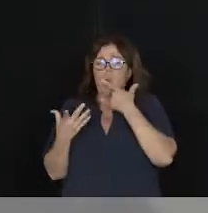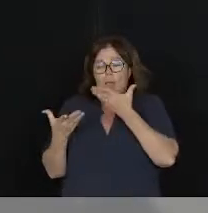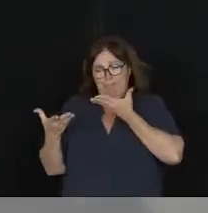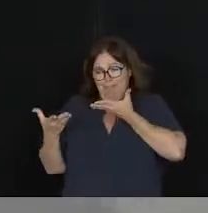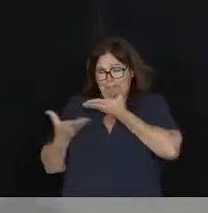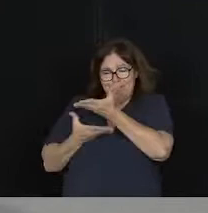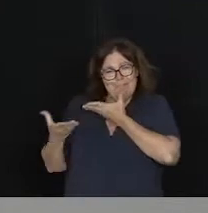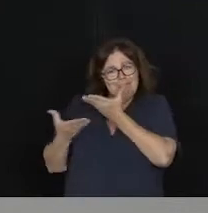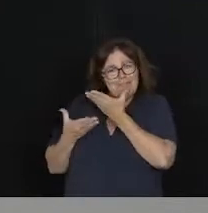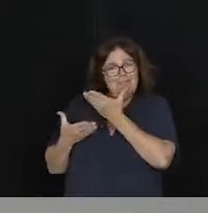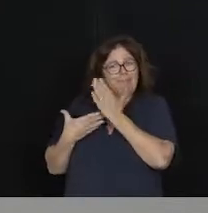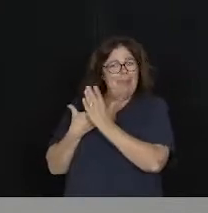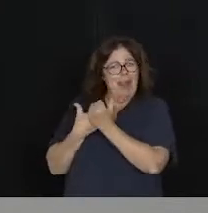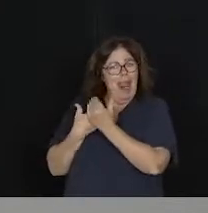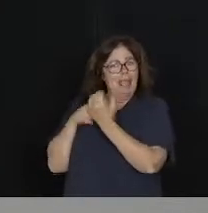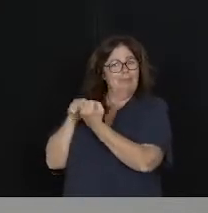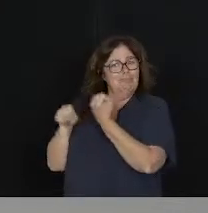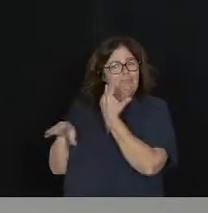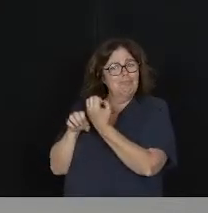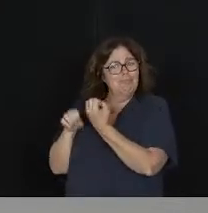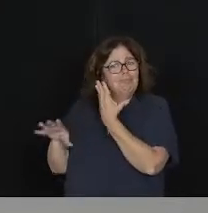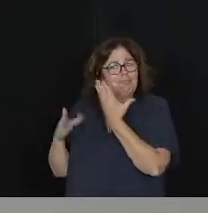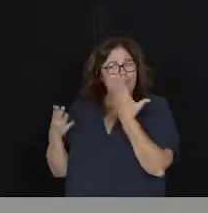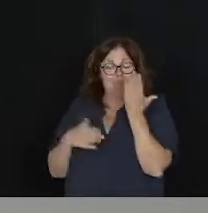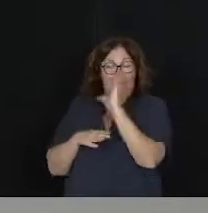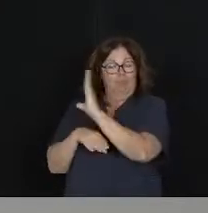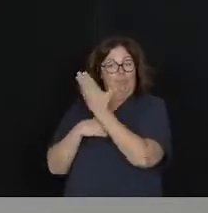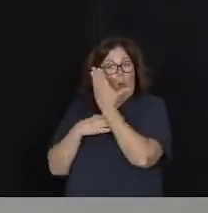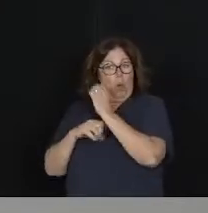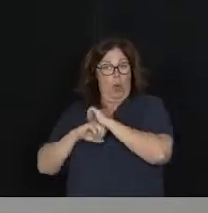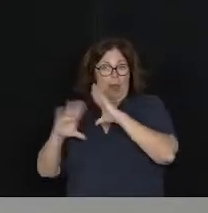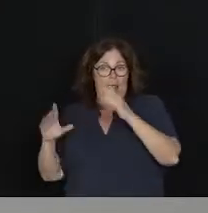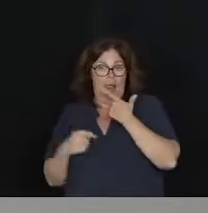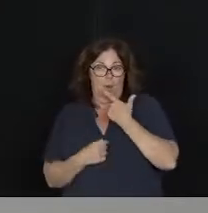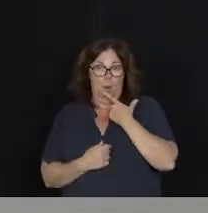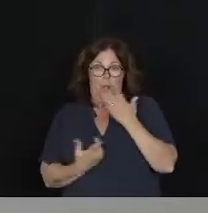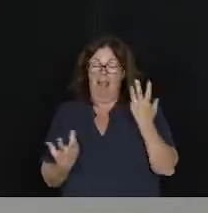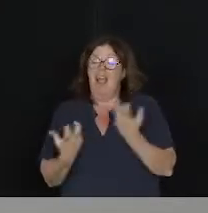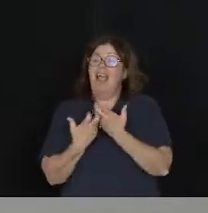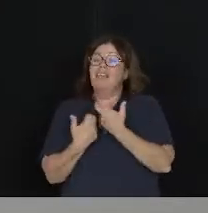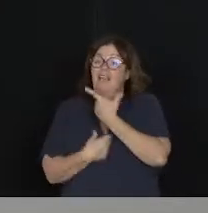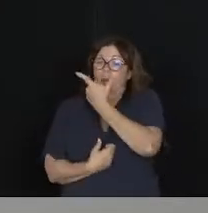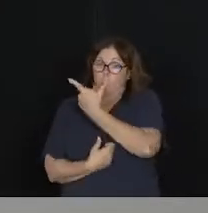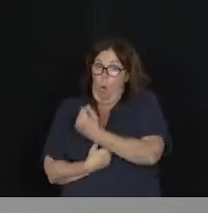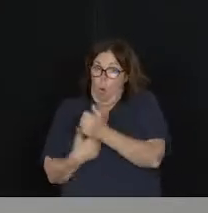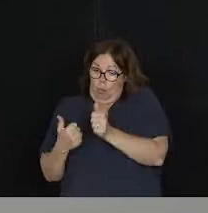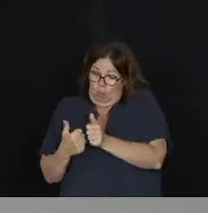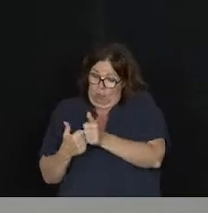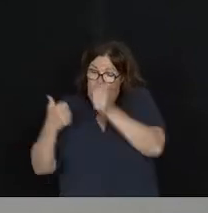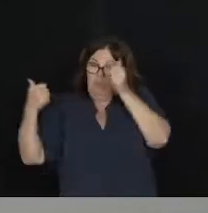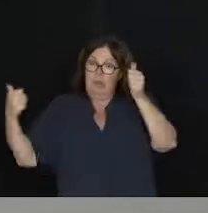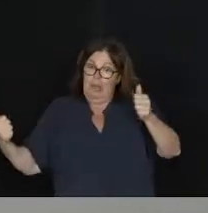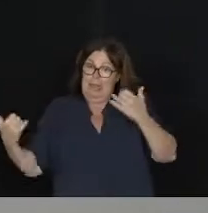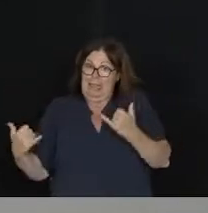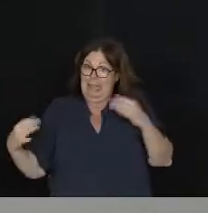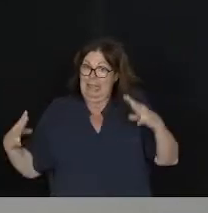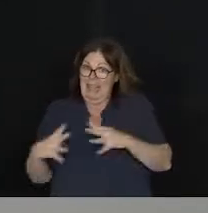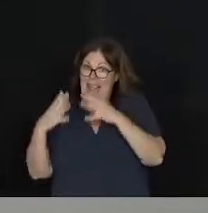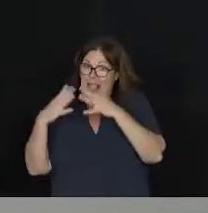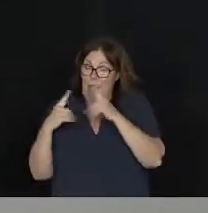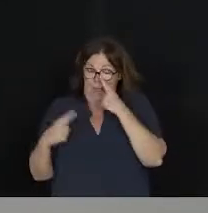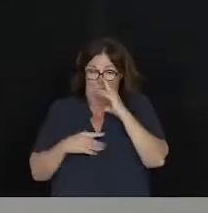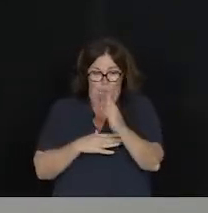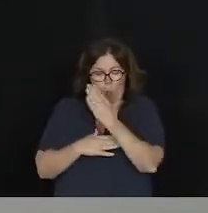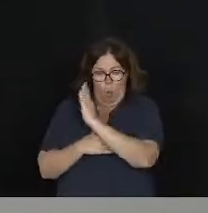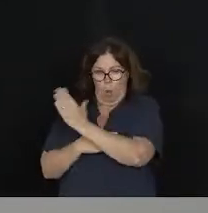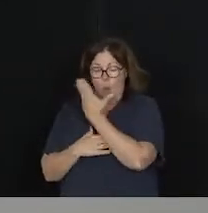crois, d'approcher la façon dont les acteurs sociaux, donc dans mon cas les couples séparés par le conflit, comment ces acteurs, ils expriment